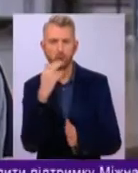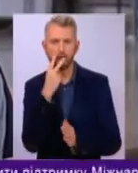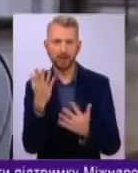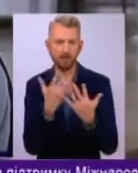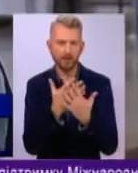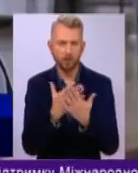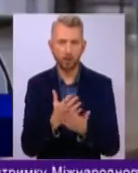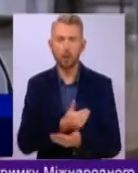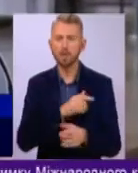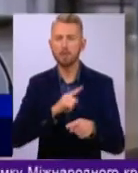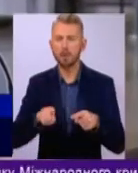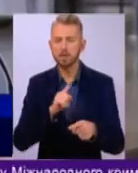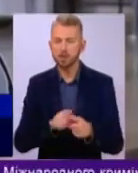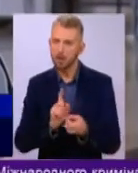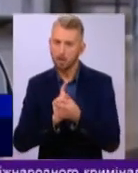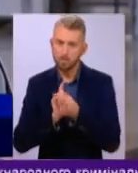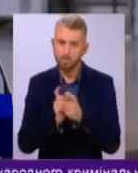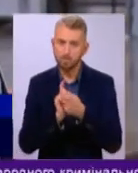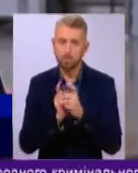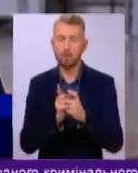Вже хочеться побыстрее в бой, побыстрее